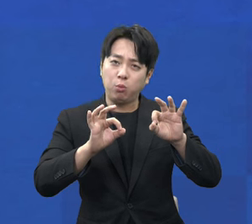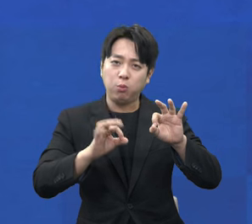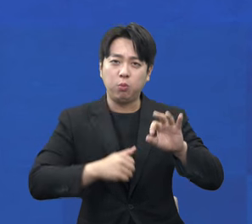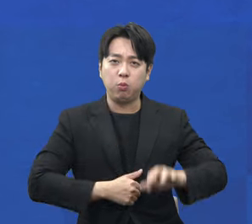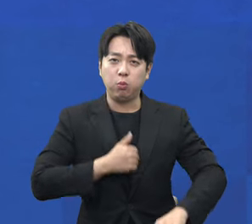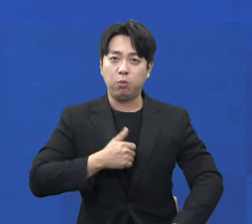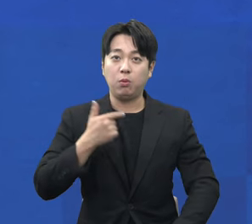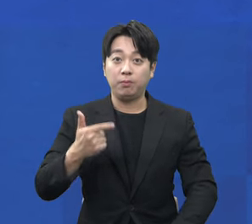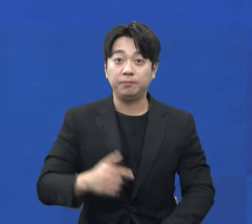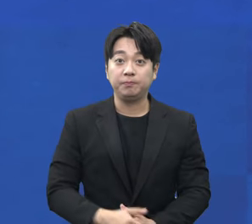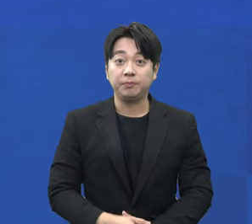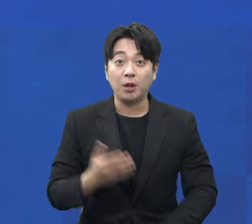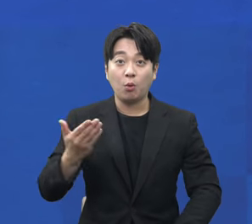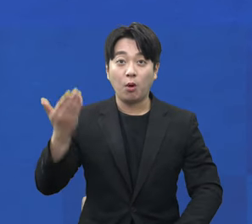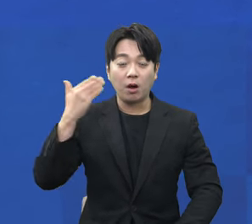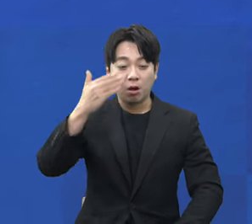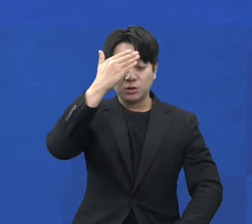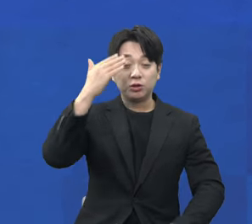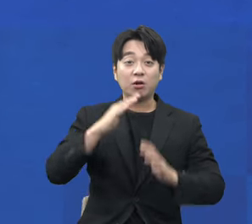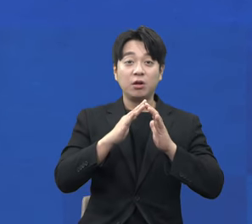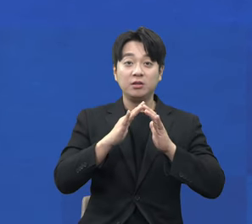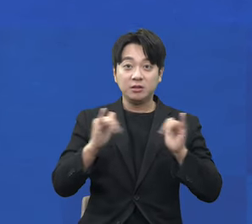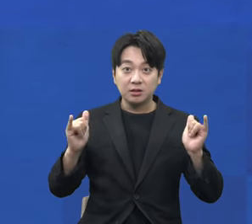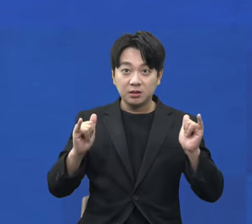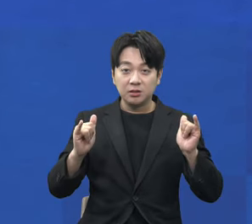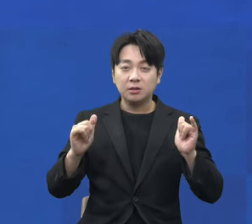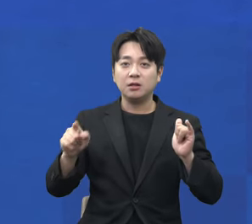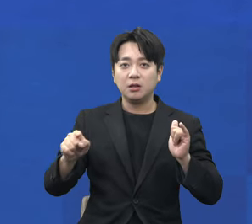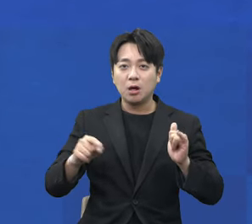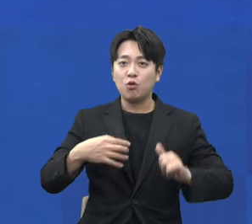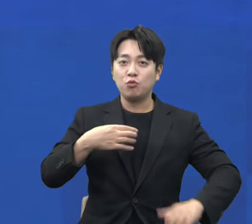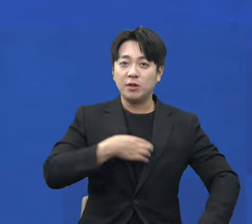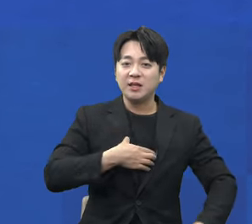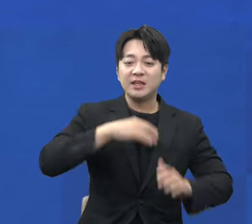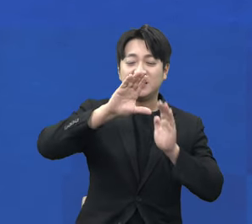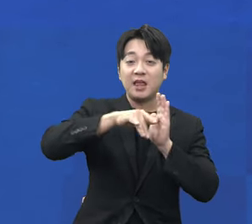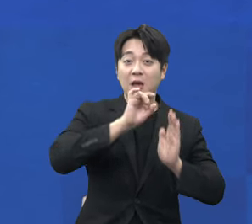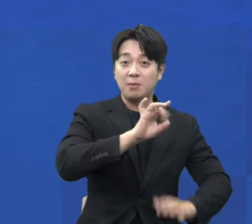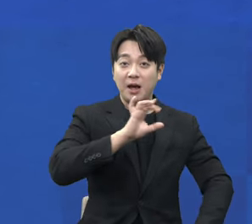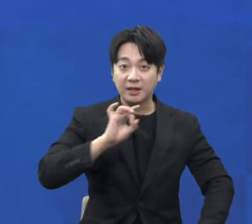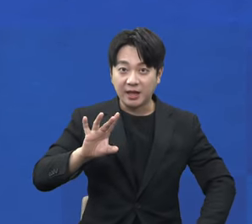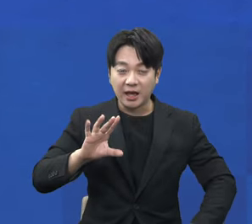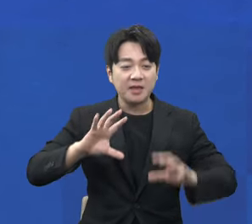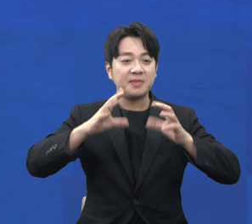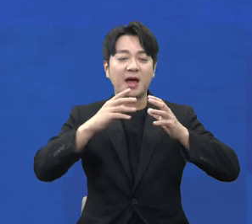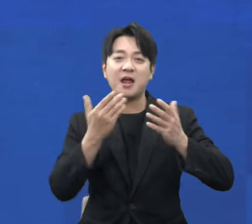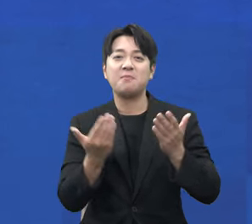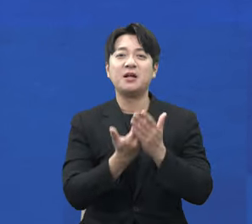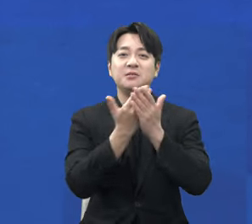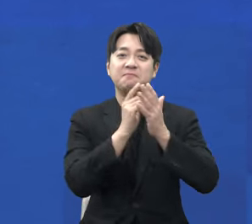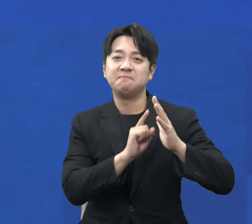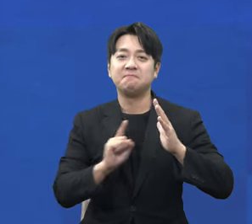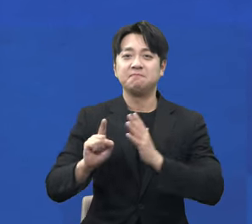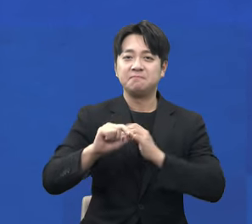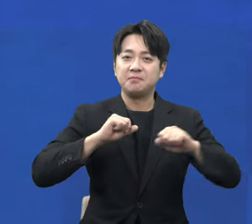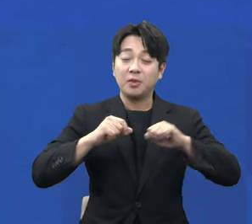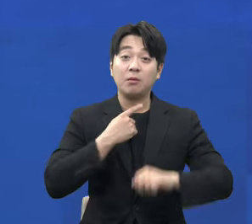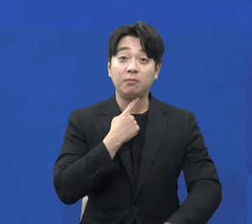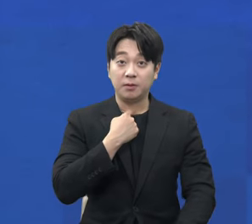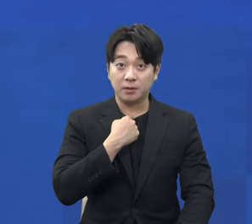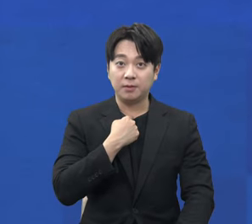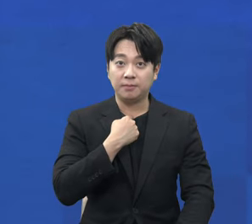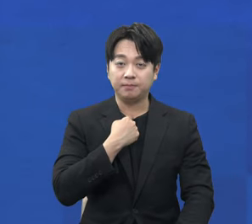과거 역사의 고비마다 불의에 항거하며 대한민국의 진보를 이끌어왔습니다. 우리의 미래와